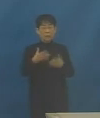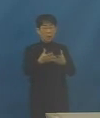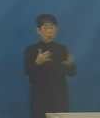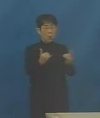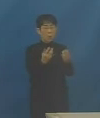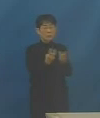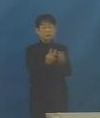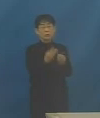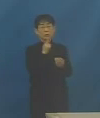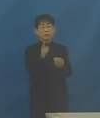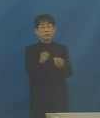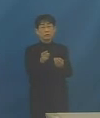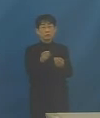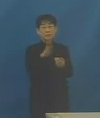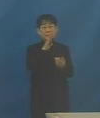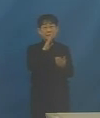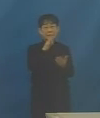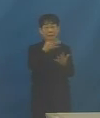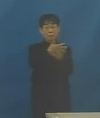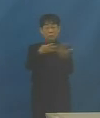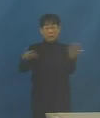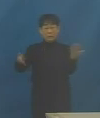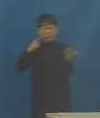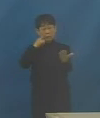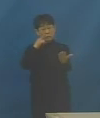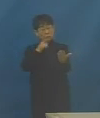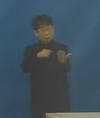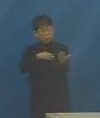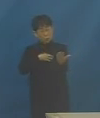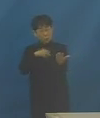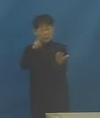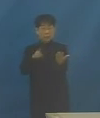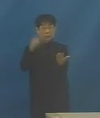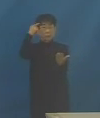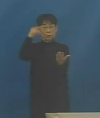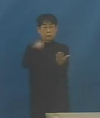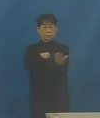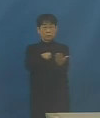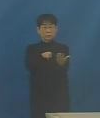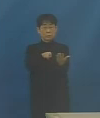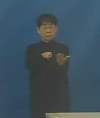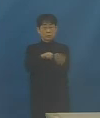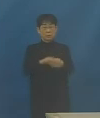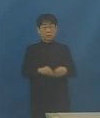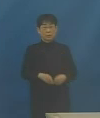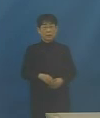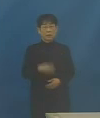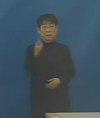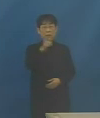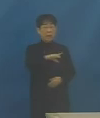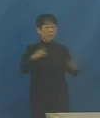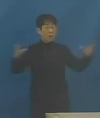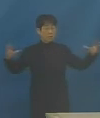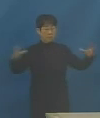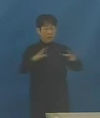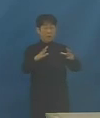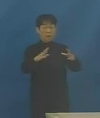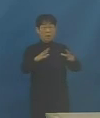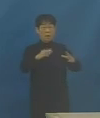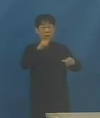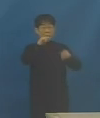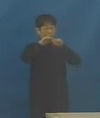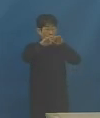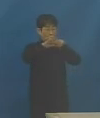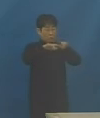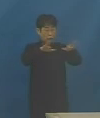やっぱりあのデータを見るとすごく不安になるんだと思うんですねつまりあのあの1回でこう集まって例えばマイクロ飛沫